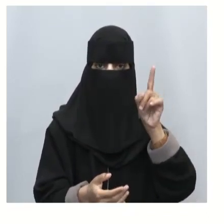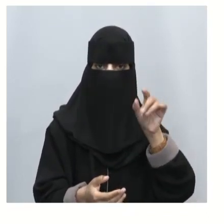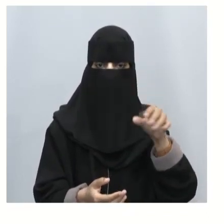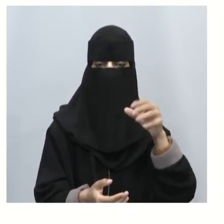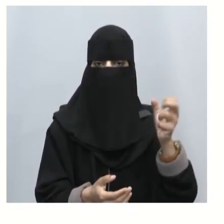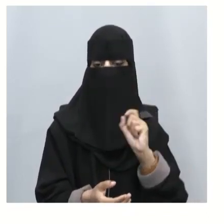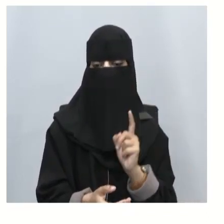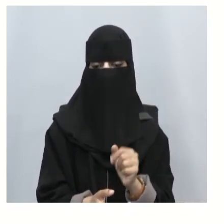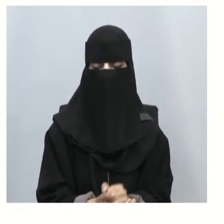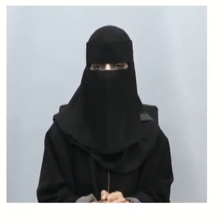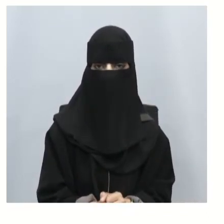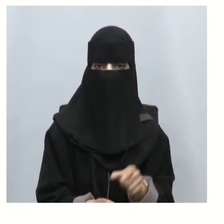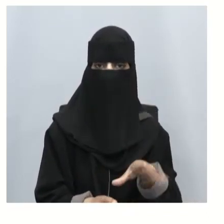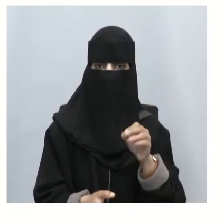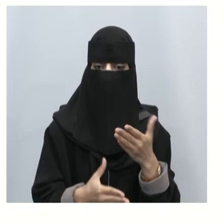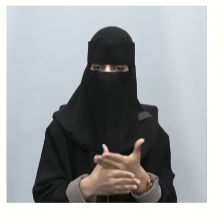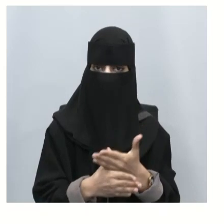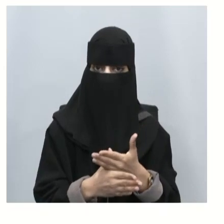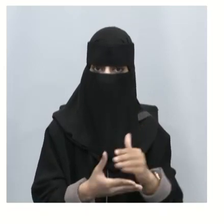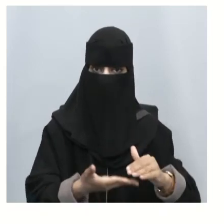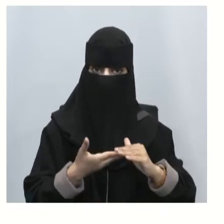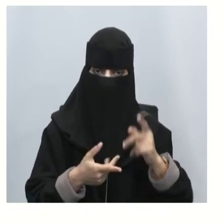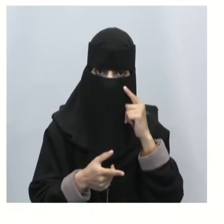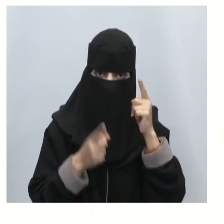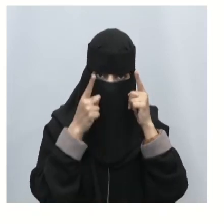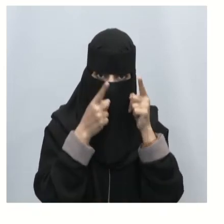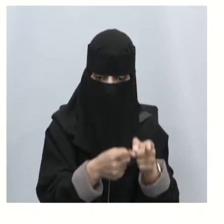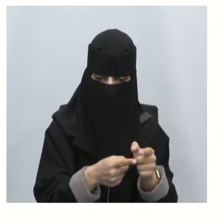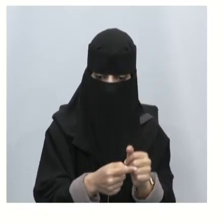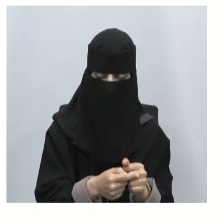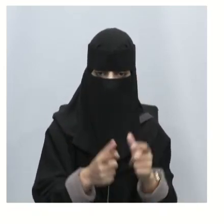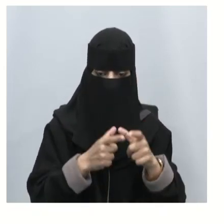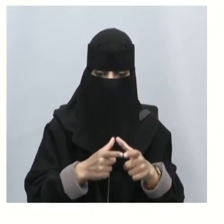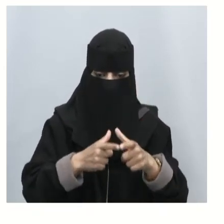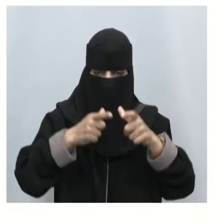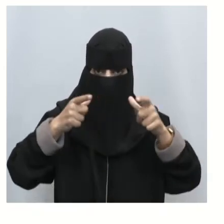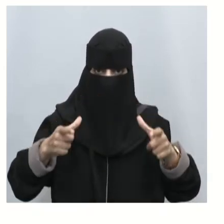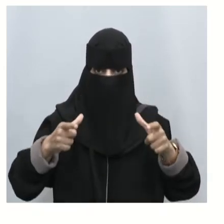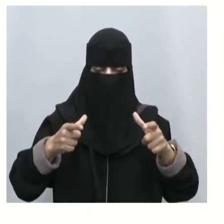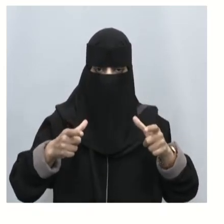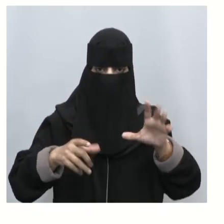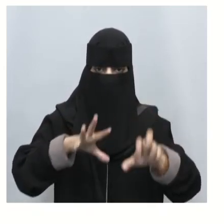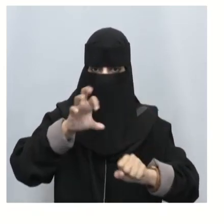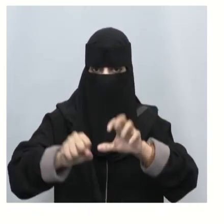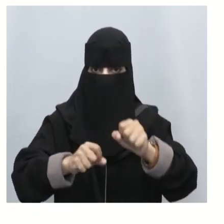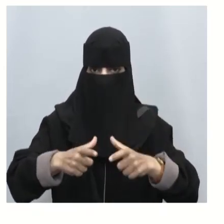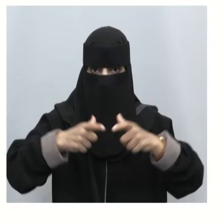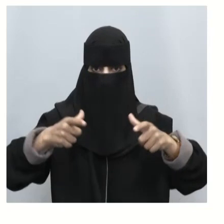ايضا من الاسباب التي ساعدت على بروزهم انهم توسعوا في ممتلكاتهم